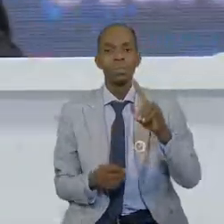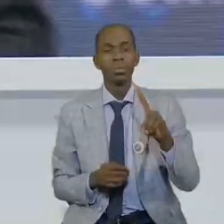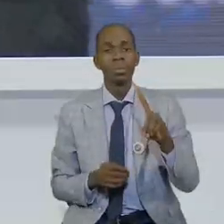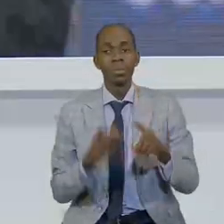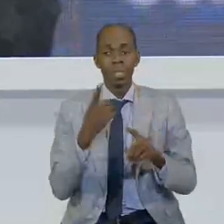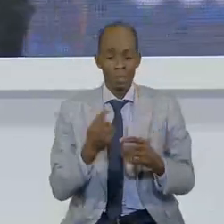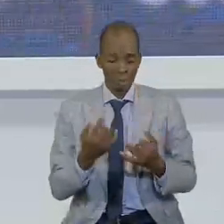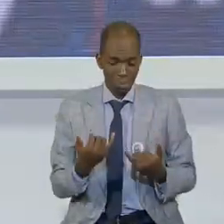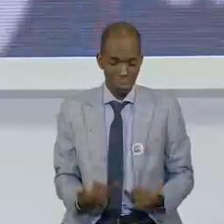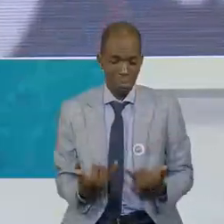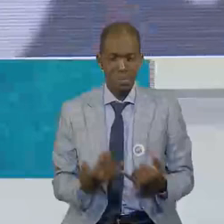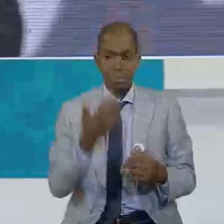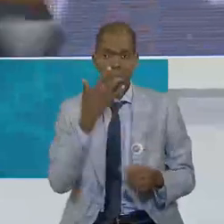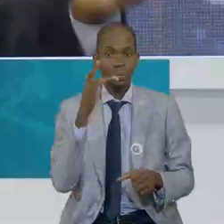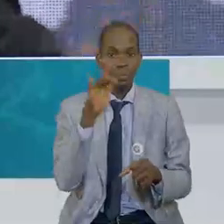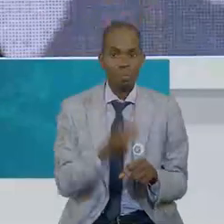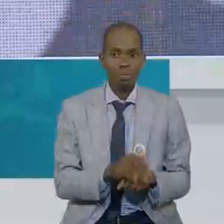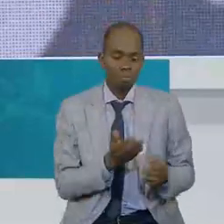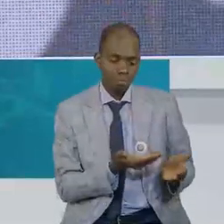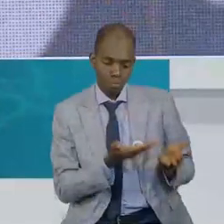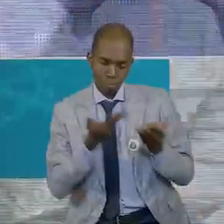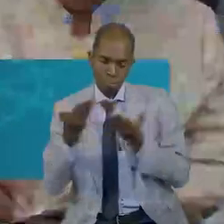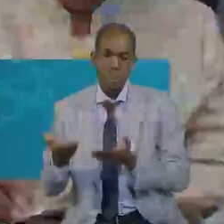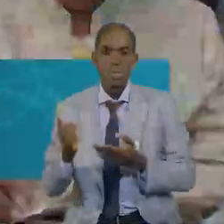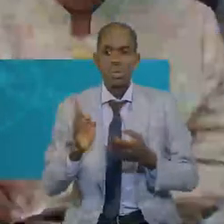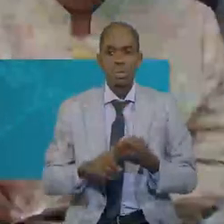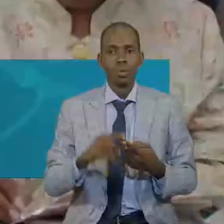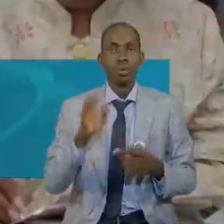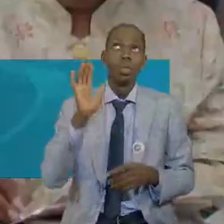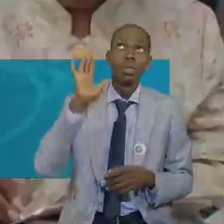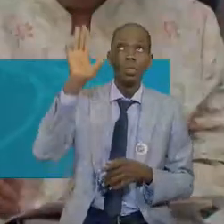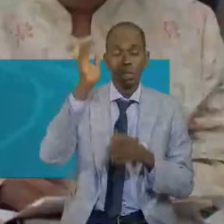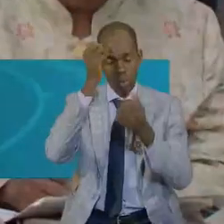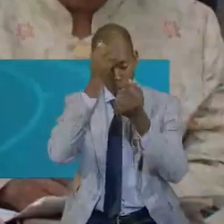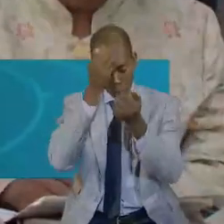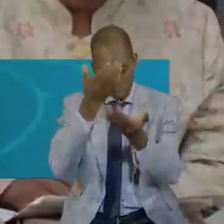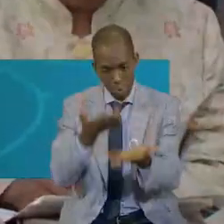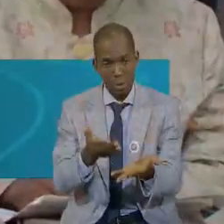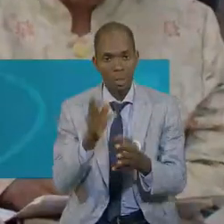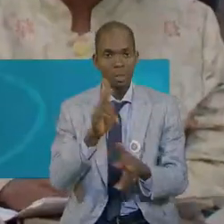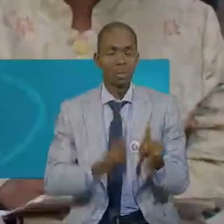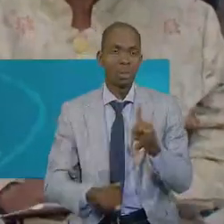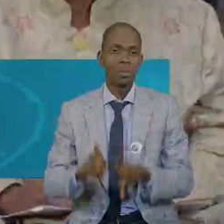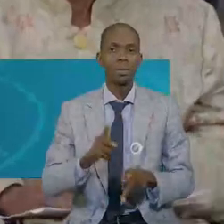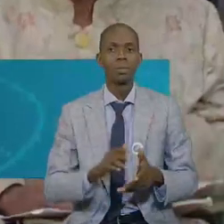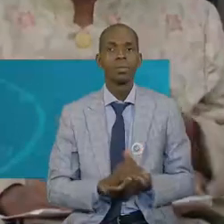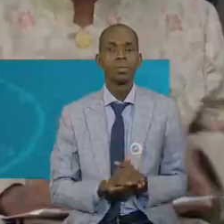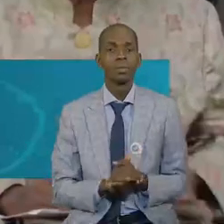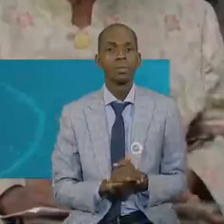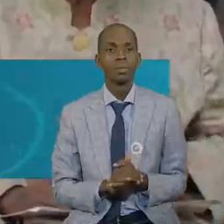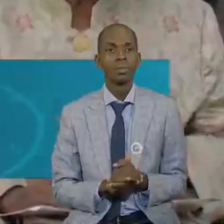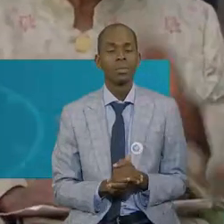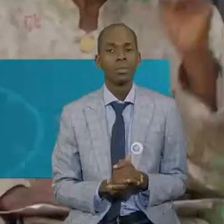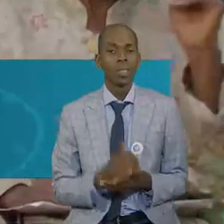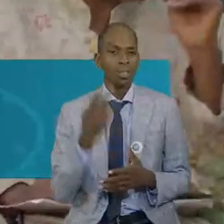present promise conveyed to his obedient people. Premier point, la promesse présente adressée à son peuple obéissant. Look at